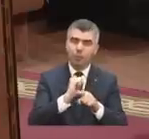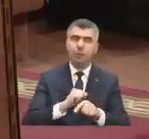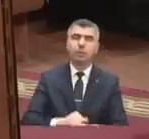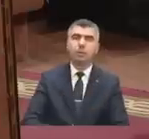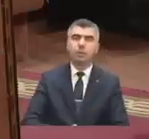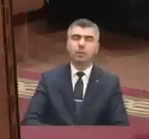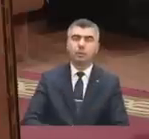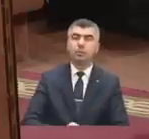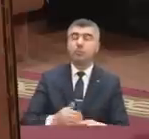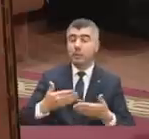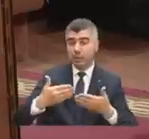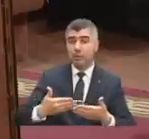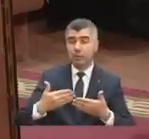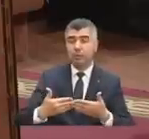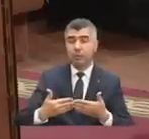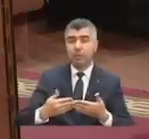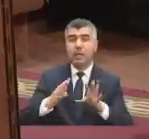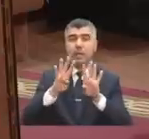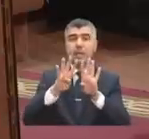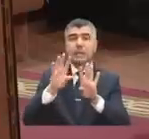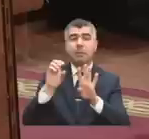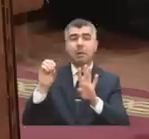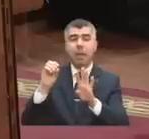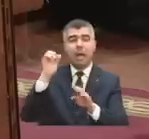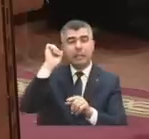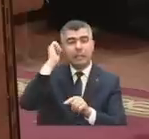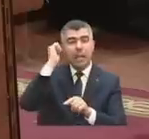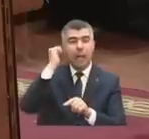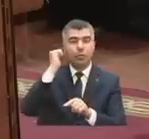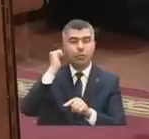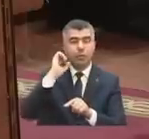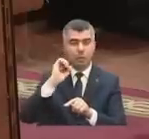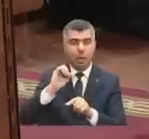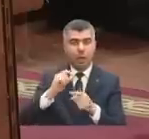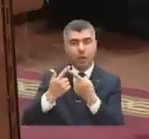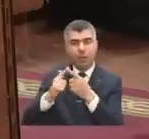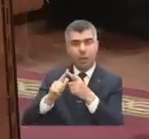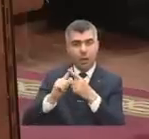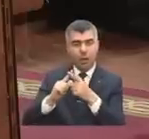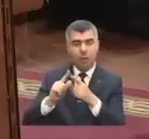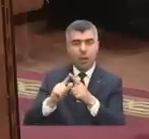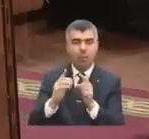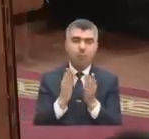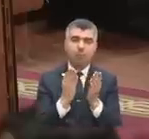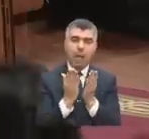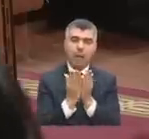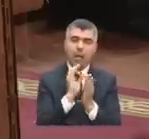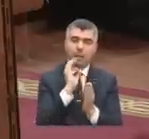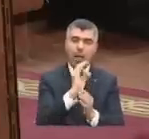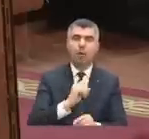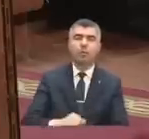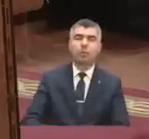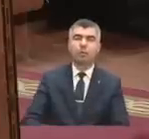فيتابع حاليا 800 متدرب تكوينهم بمختلف التخصصات بهذه المعاهد